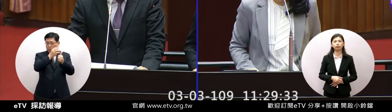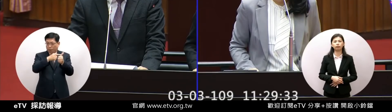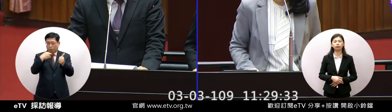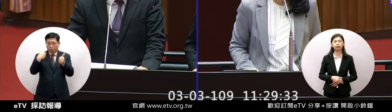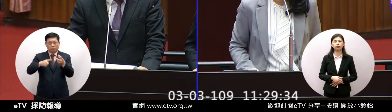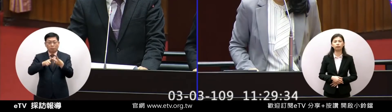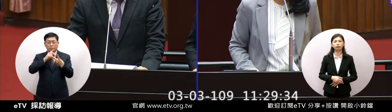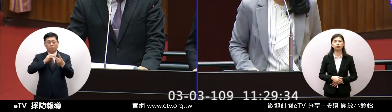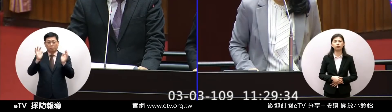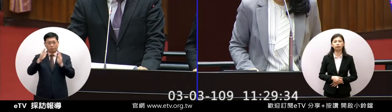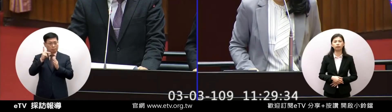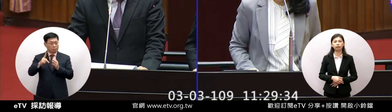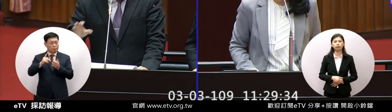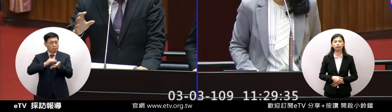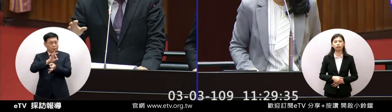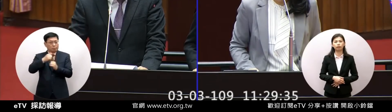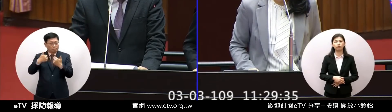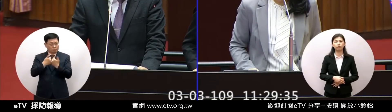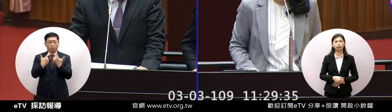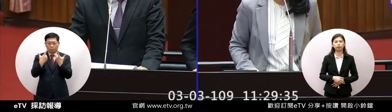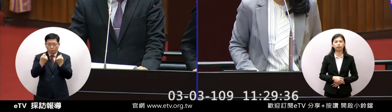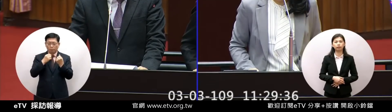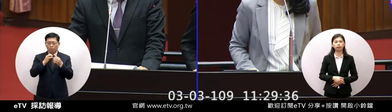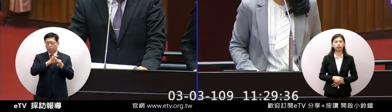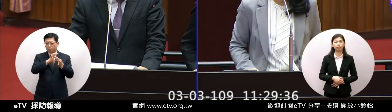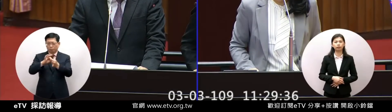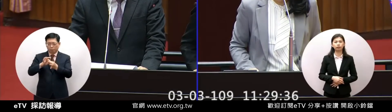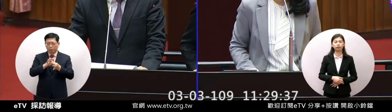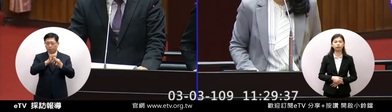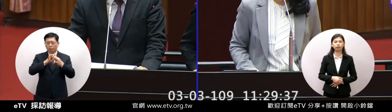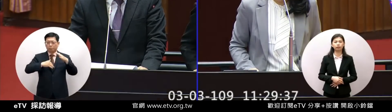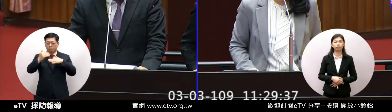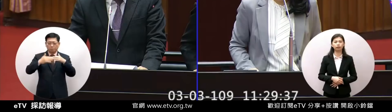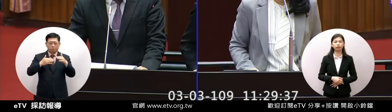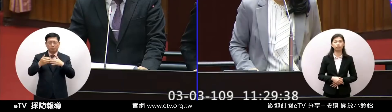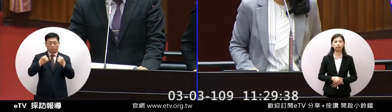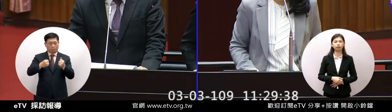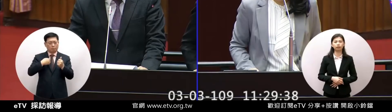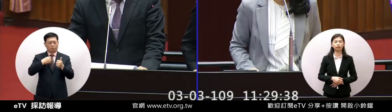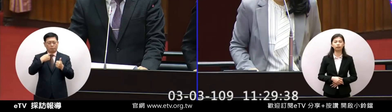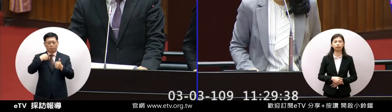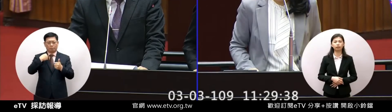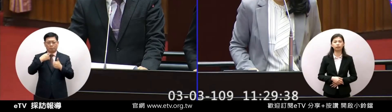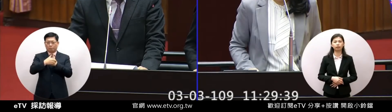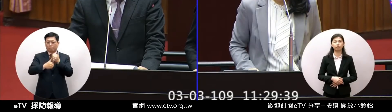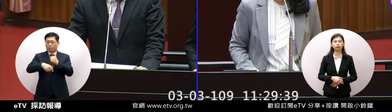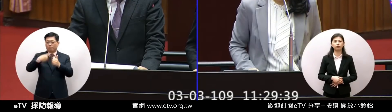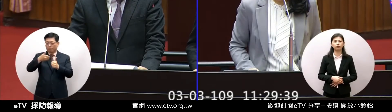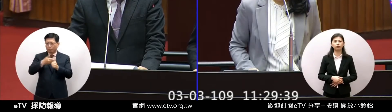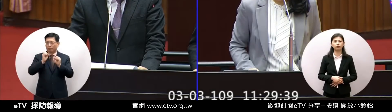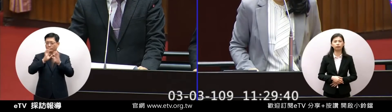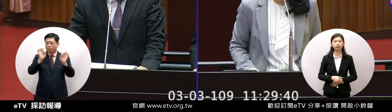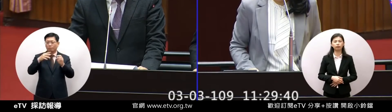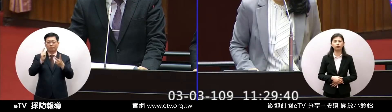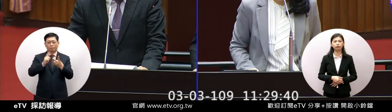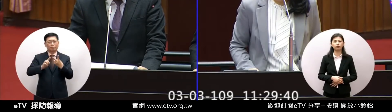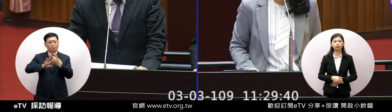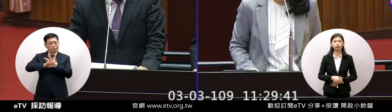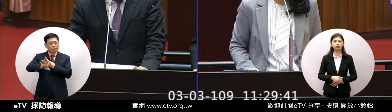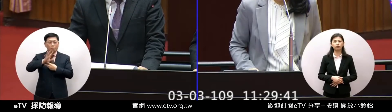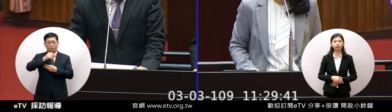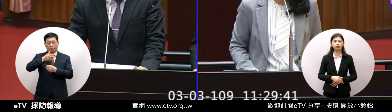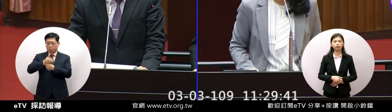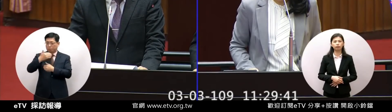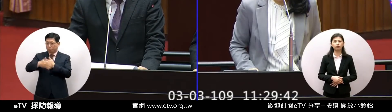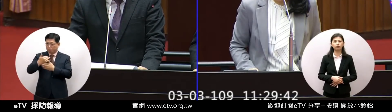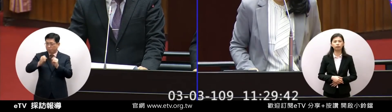儿科医学会，其实是做了一系列的这个在卫教上面的宣导，还有很多包含宣导的